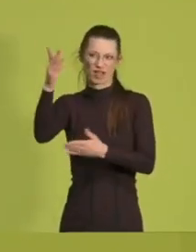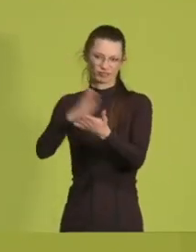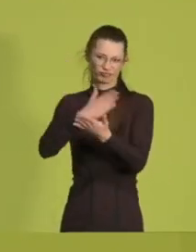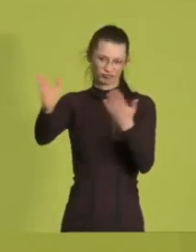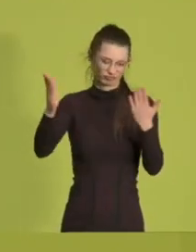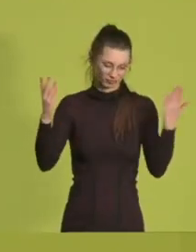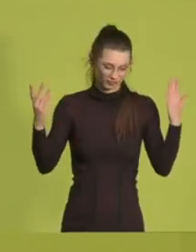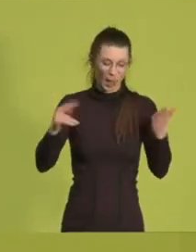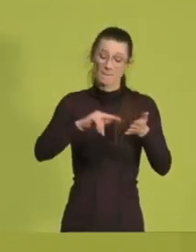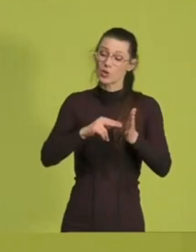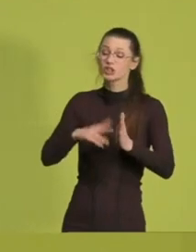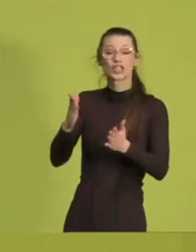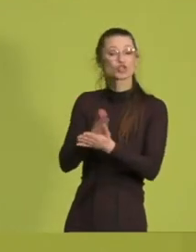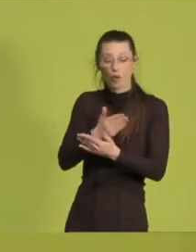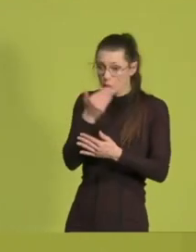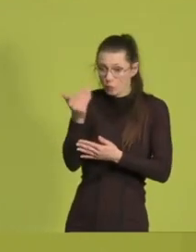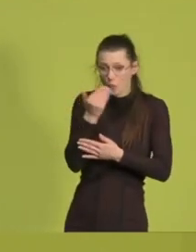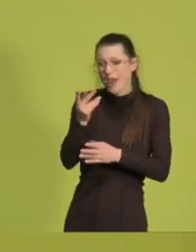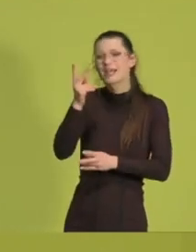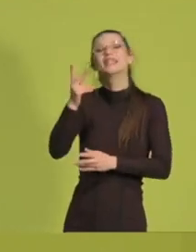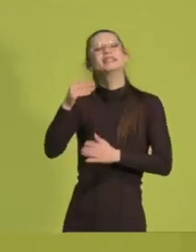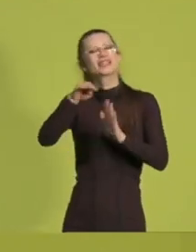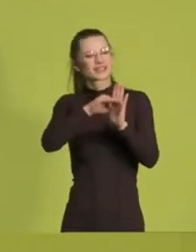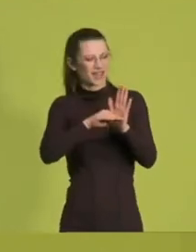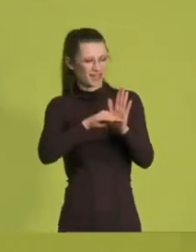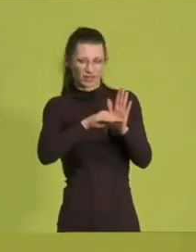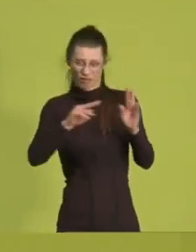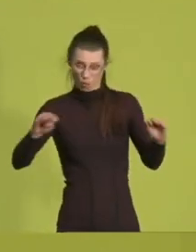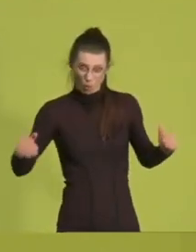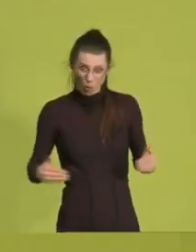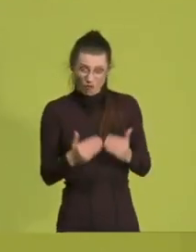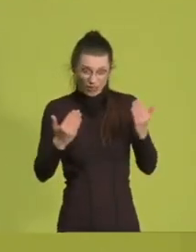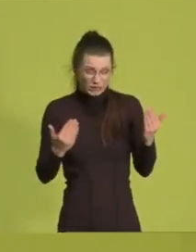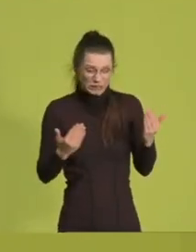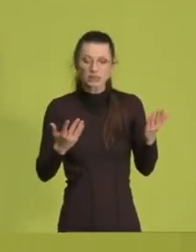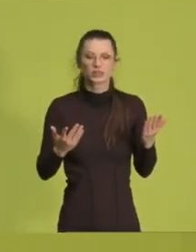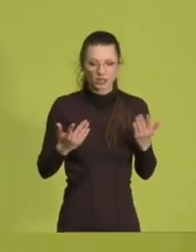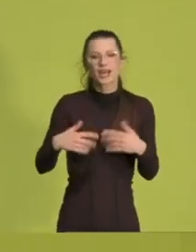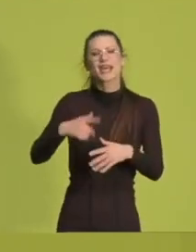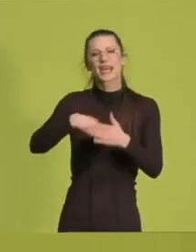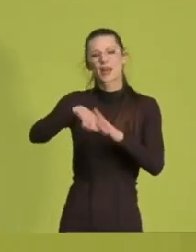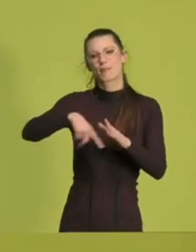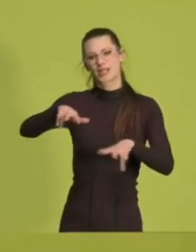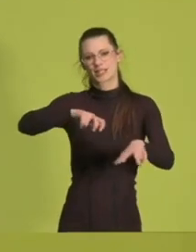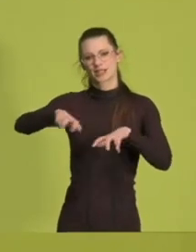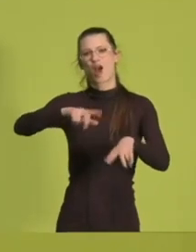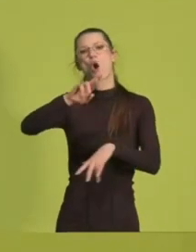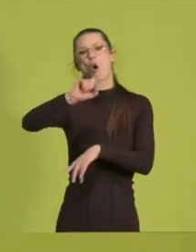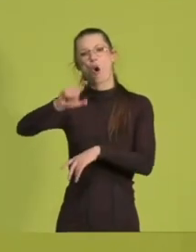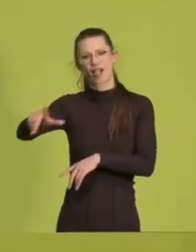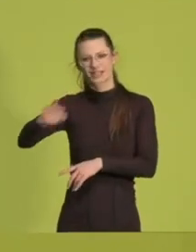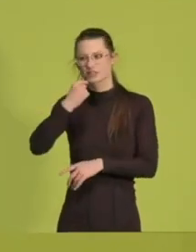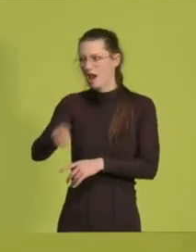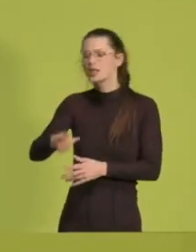politische Entscheidungen zu treffen, die mit dem Gesetz nicht in Konflikt geraten, schwadroniert Innenminister Reul öffentlich,